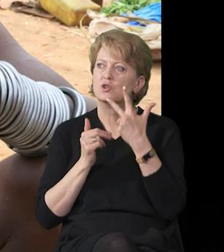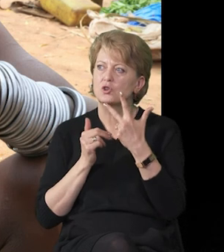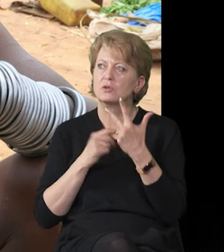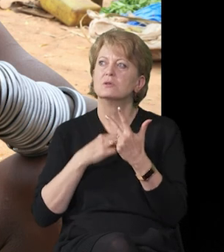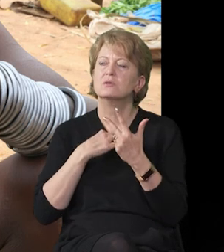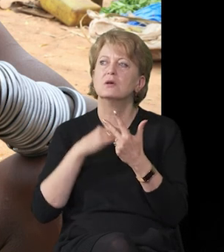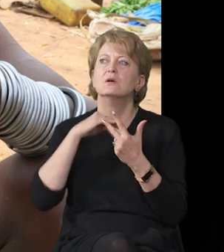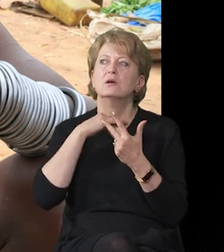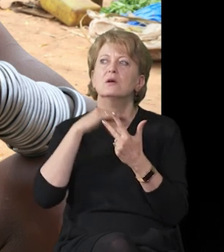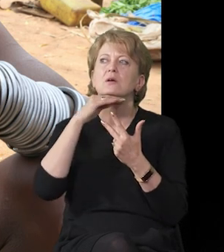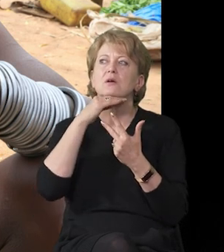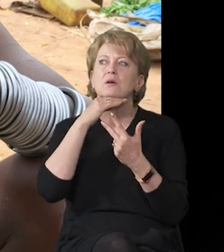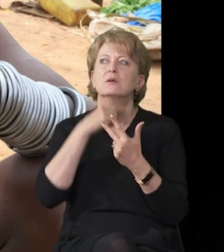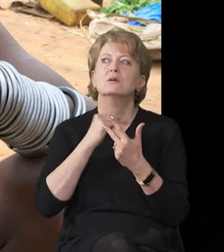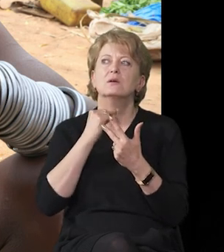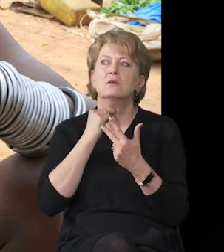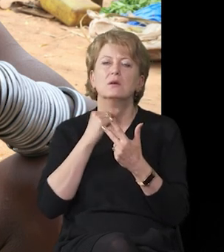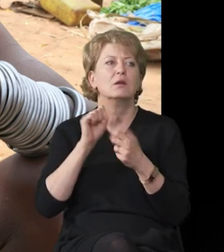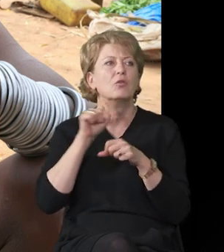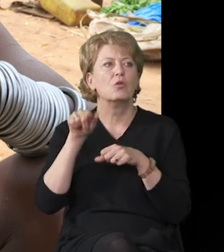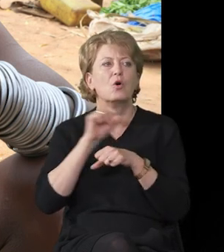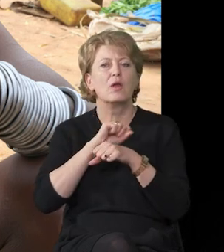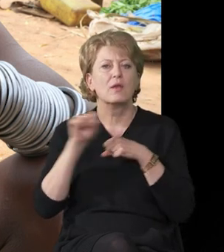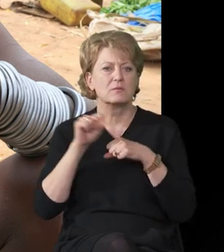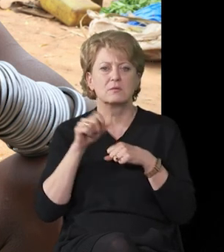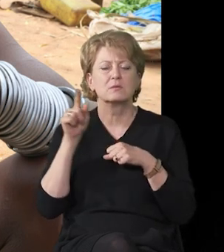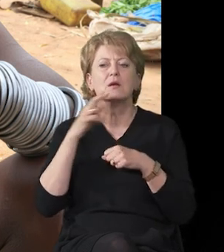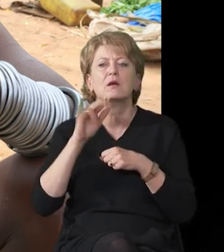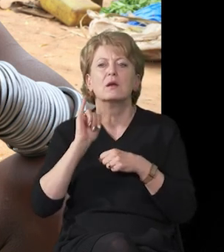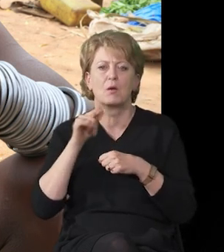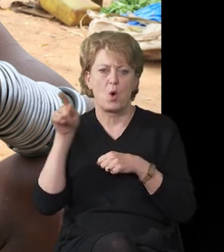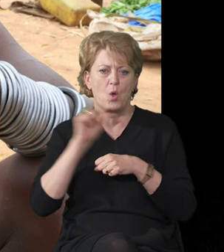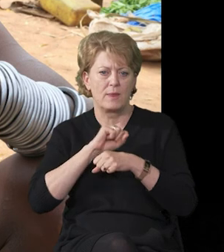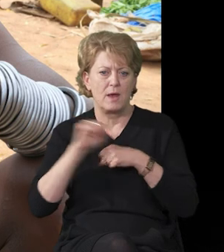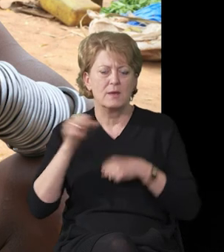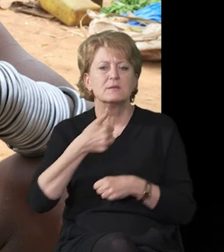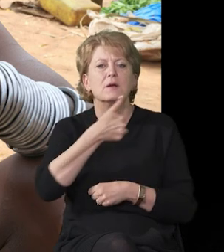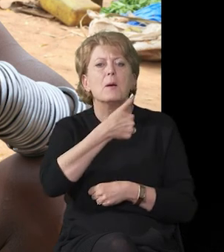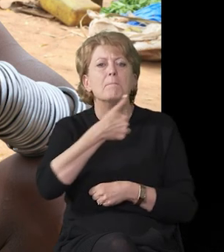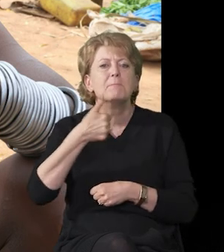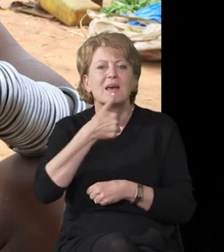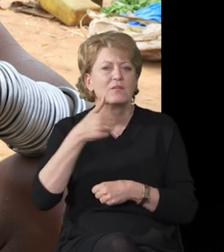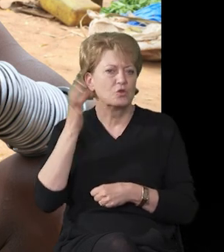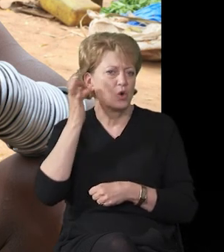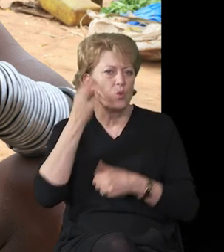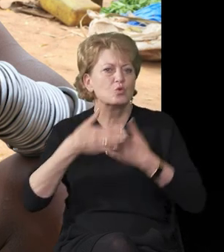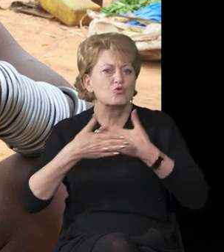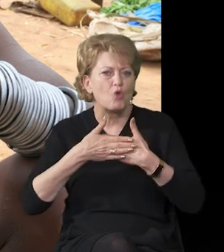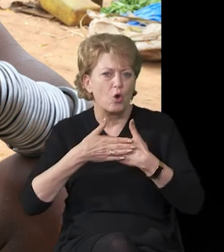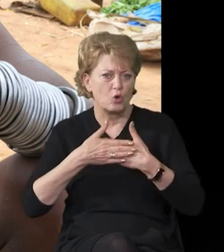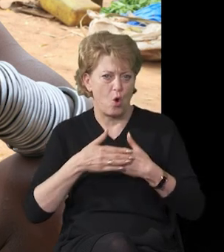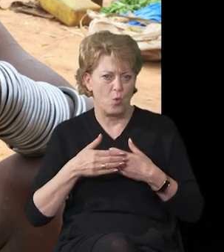najwyższy, zwany Bignere, jest naszyjnikiem, który świadczy o tym, że jest ona pierwszą żoną w